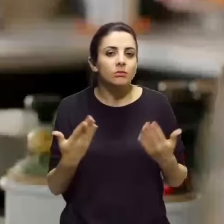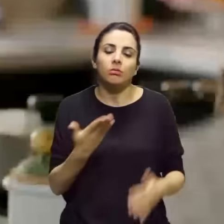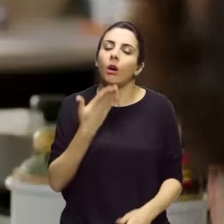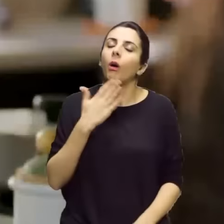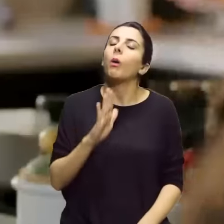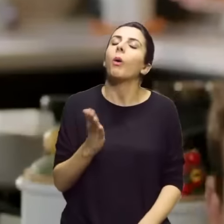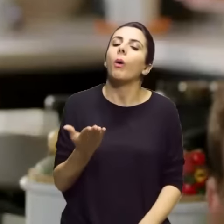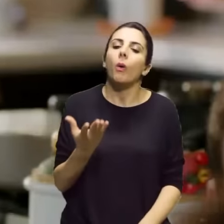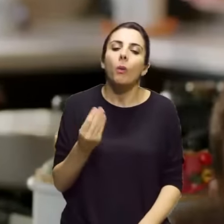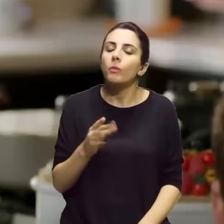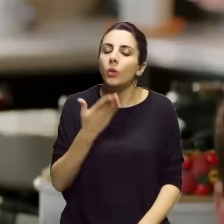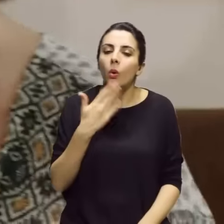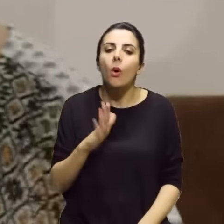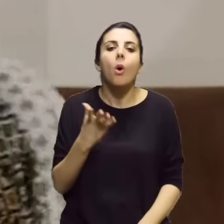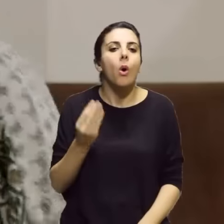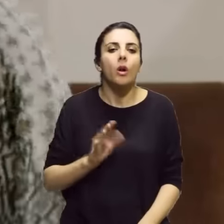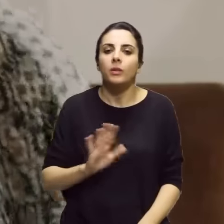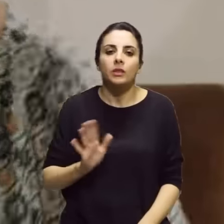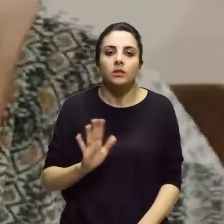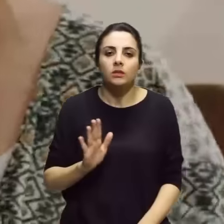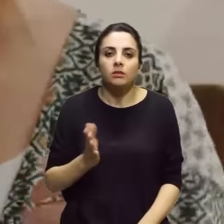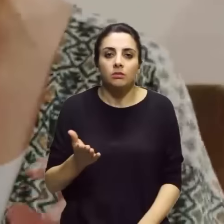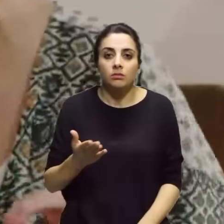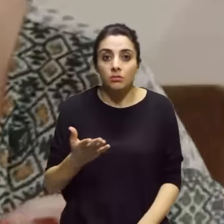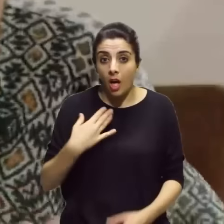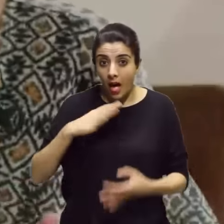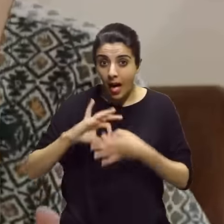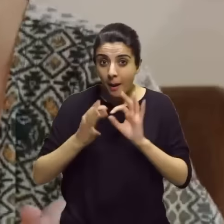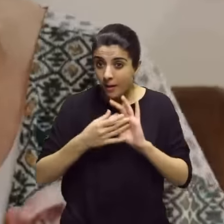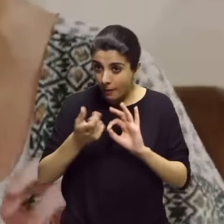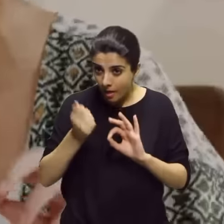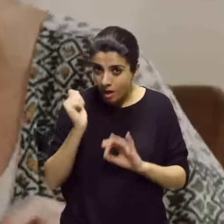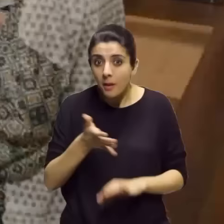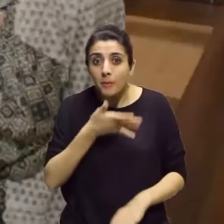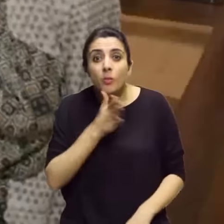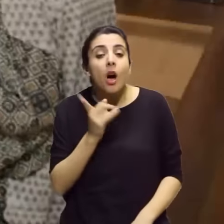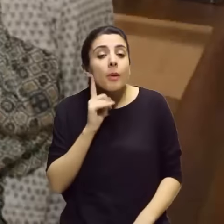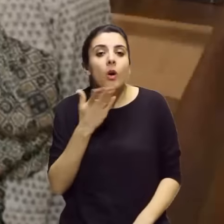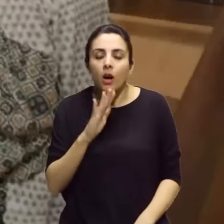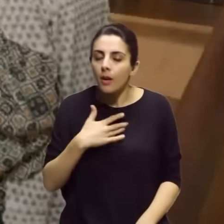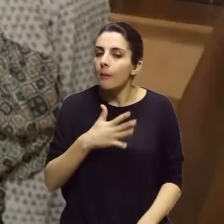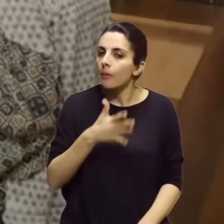Yok artık canım. Yok, olmaz öyle bir şey. Emlak piyasasından haberiniz yok galiba. Biliyorum, olur. Niye